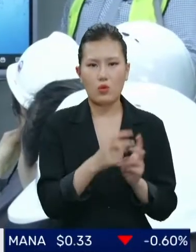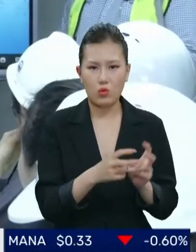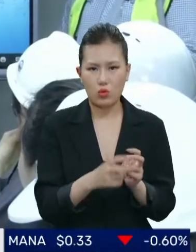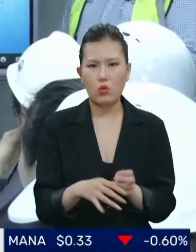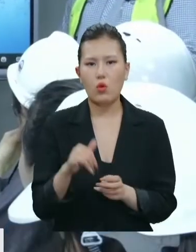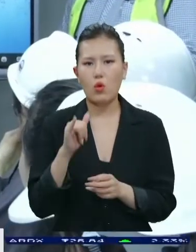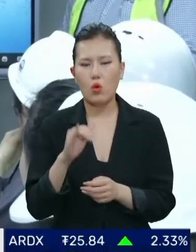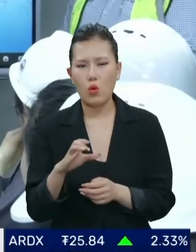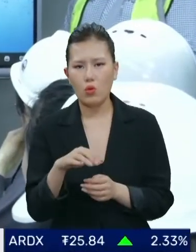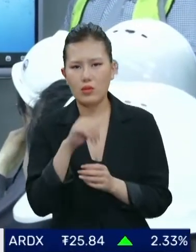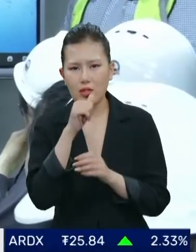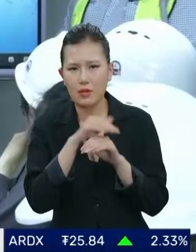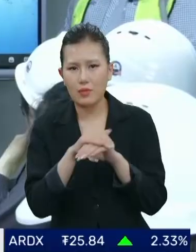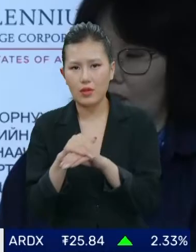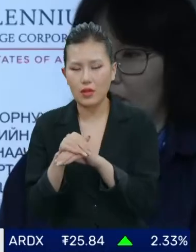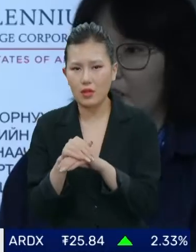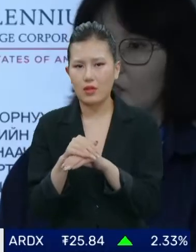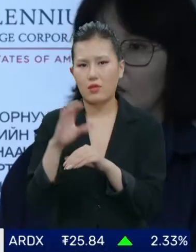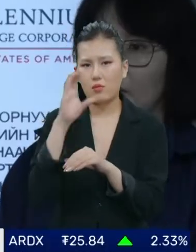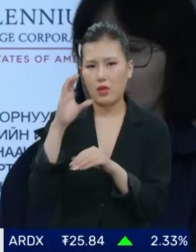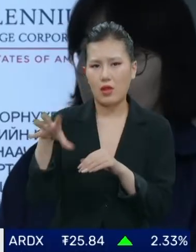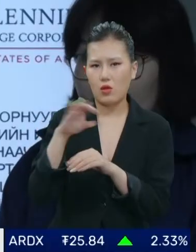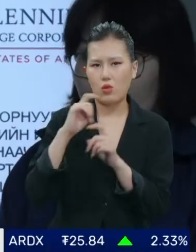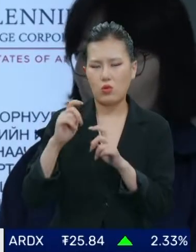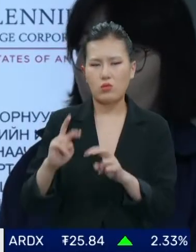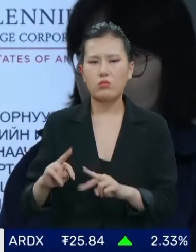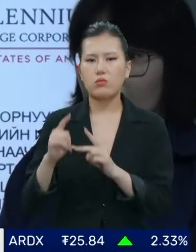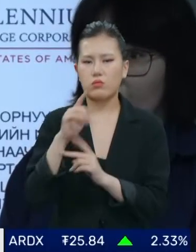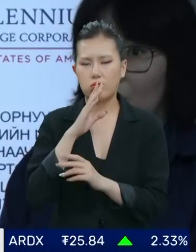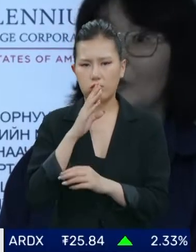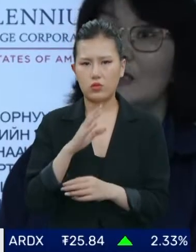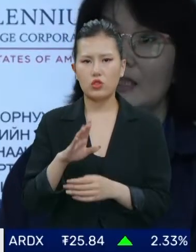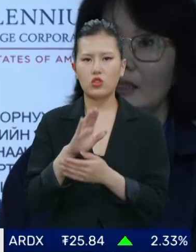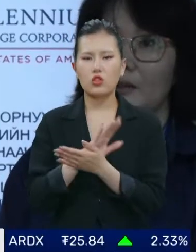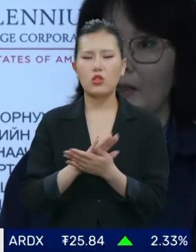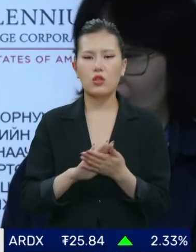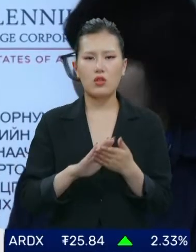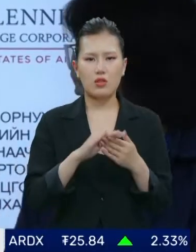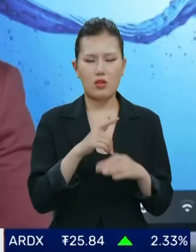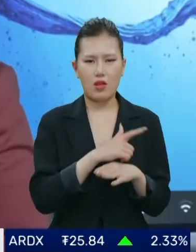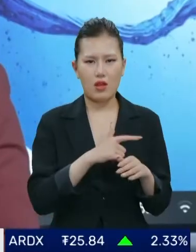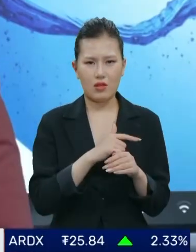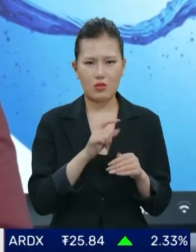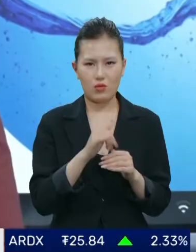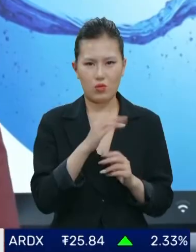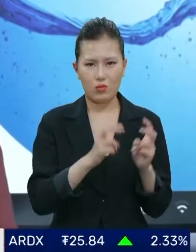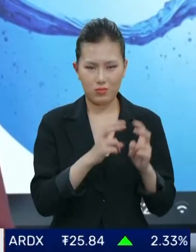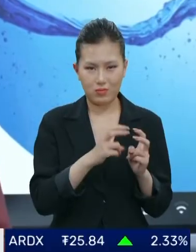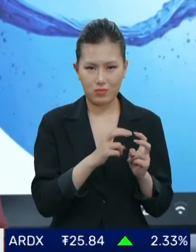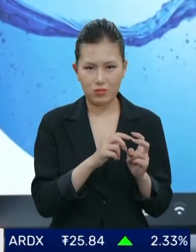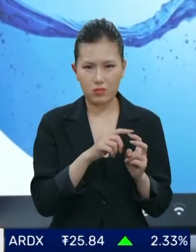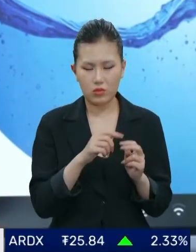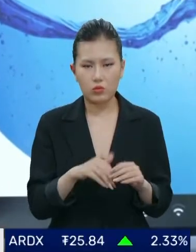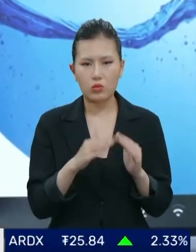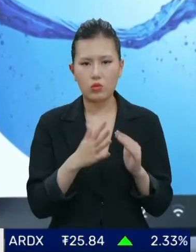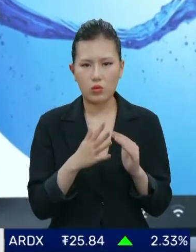хангах салбарын эрхцүү орчныг шинжилэлт хийх зэрэг ажлууд багтаж байгаа юм. Шинэ төв цэвэрлэх байгууламжийн хажууд баригдаж байгаа ус дахин боловсруулах үйлдвэрийн хувьд газар